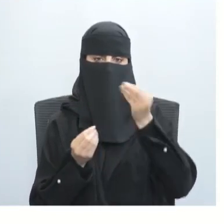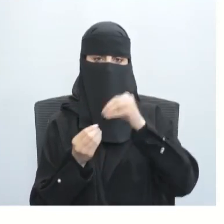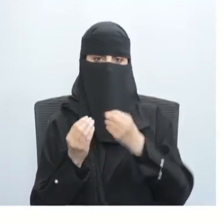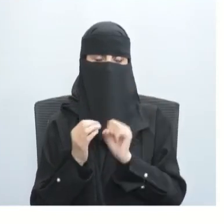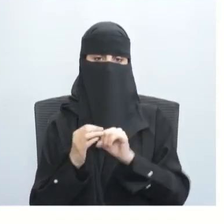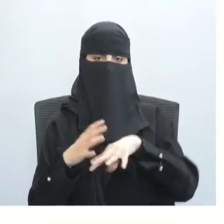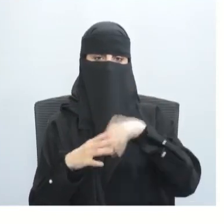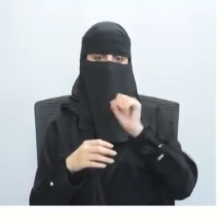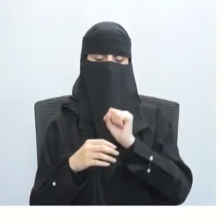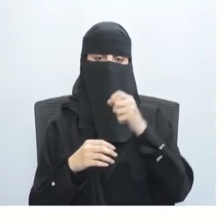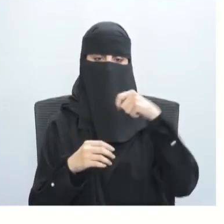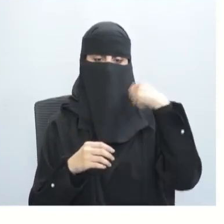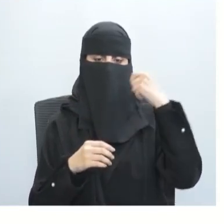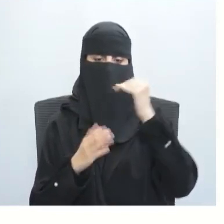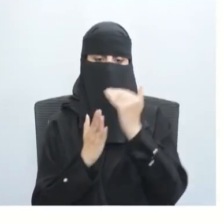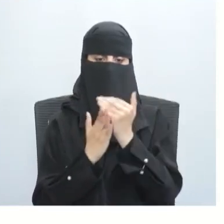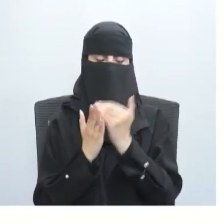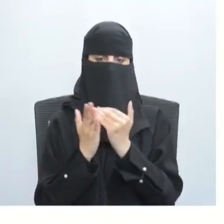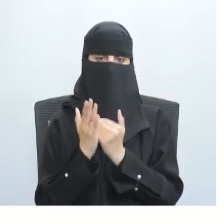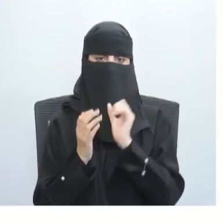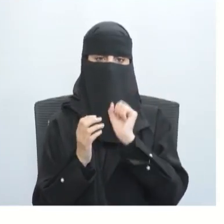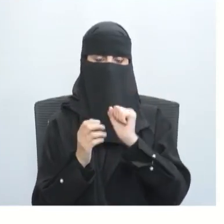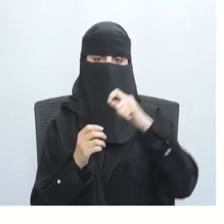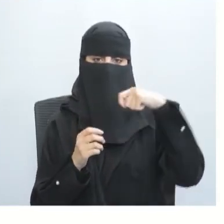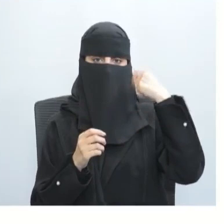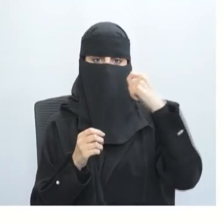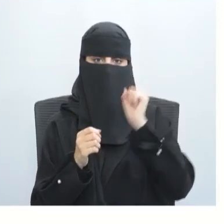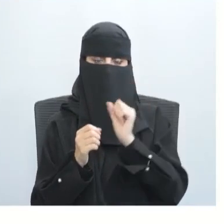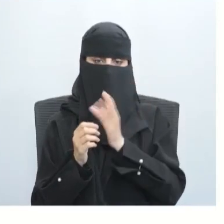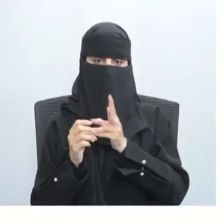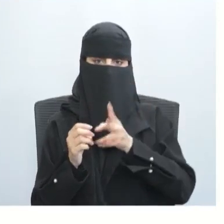فيلم بواسطه برنامج لتحرير مقاطع الفيديو